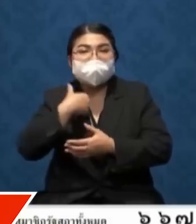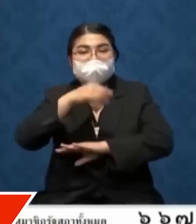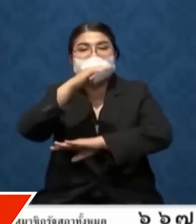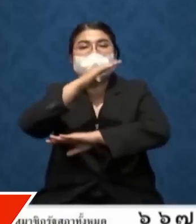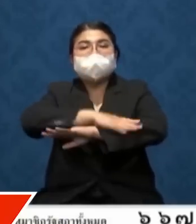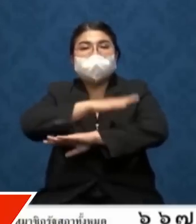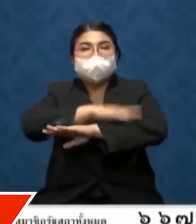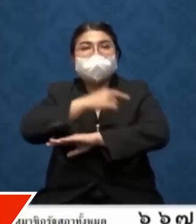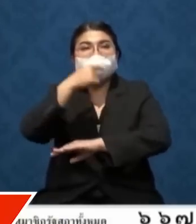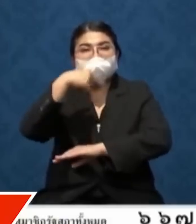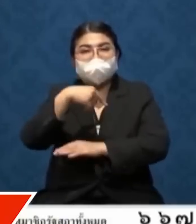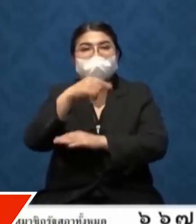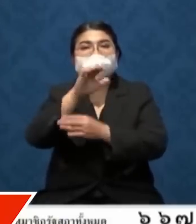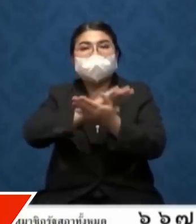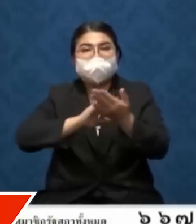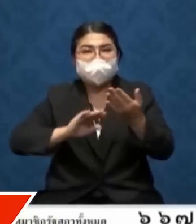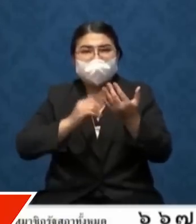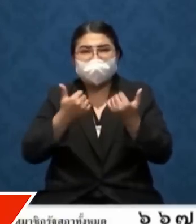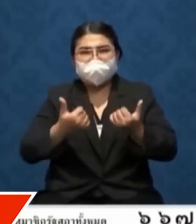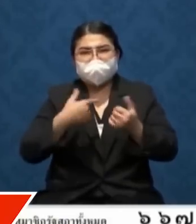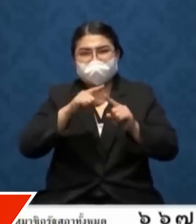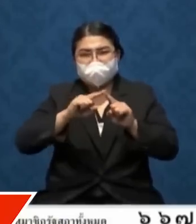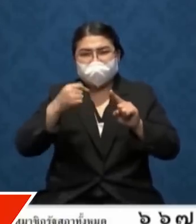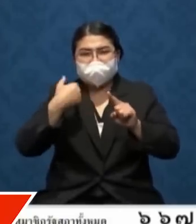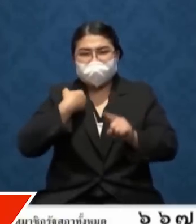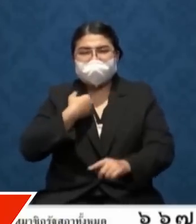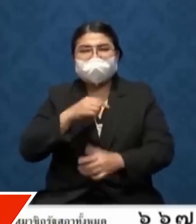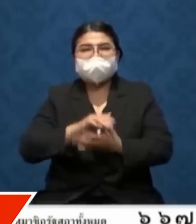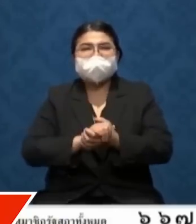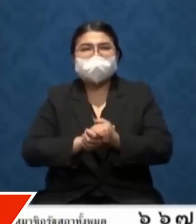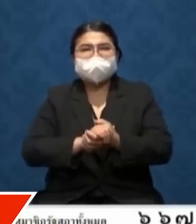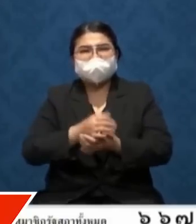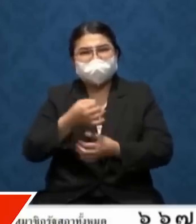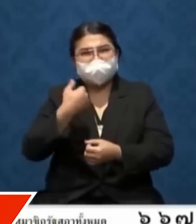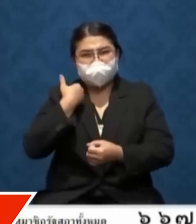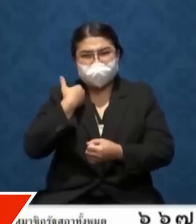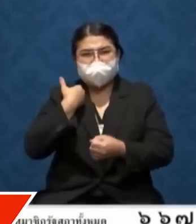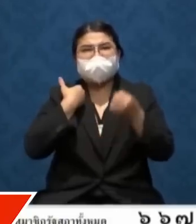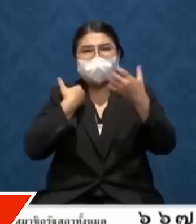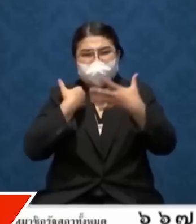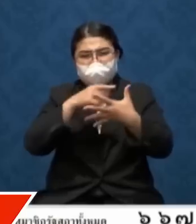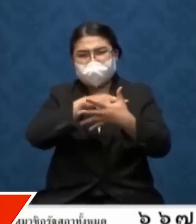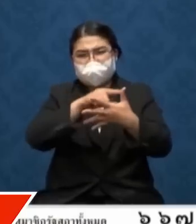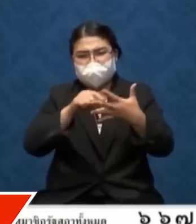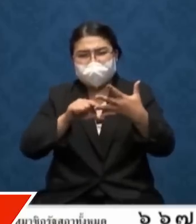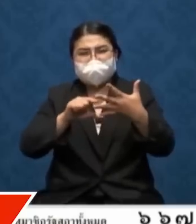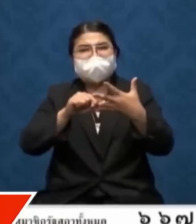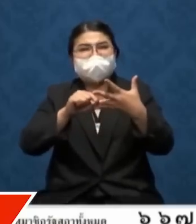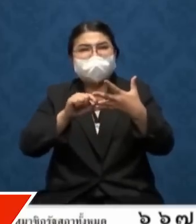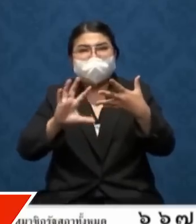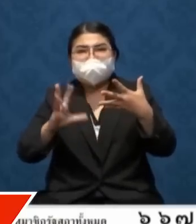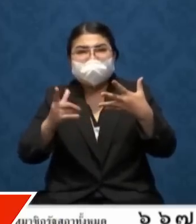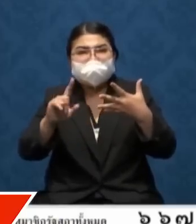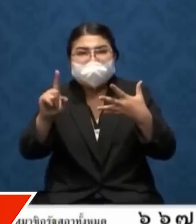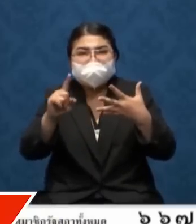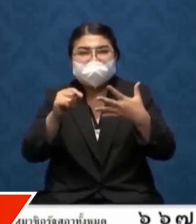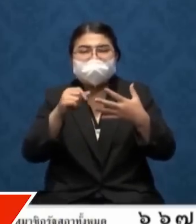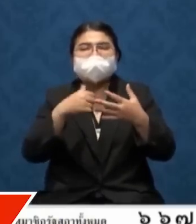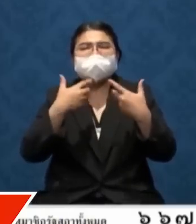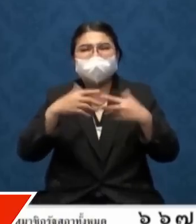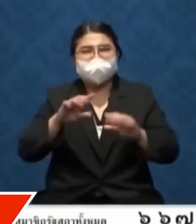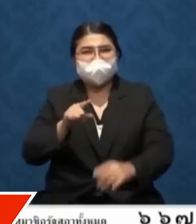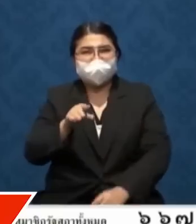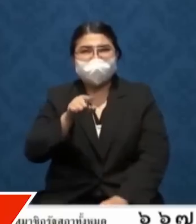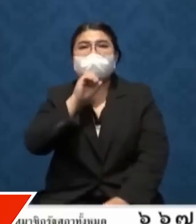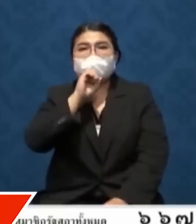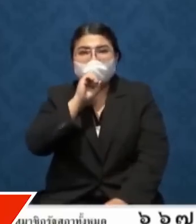่ประเทศไยสภาวิชาชีฟว ป น 5 นะครับอี 2 หายไปไหนและที่น่าเจ็บใจไมมากก่นั้ ก็คือวา ท่านอ้างว